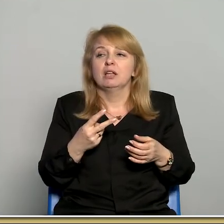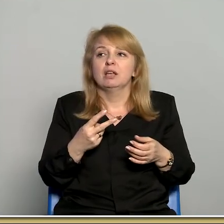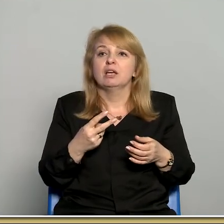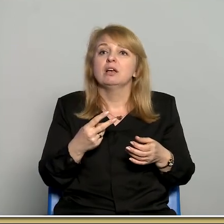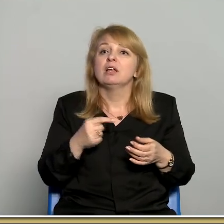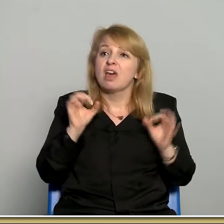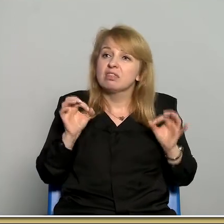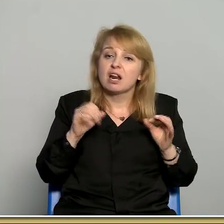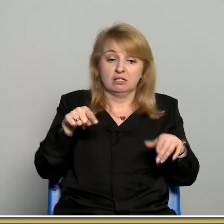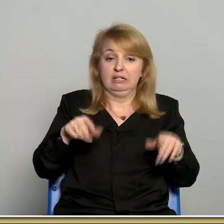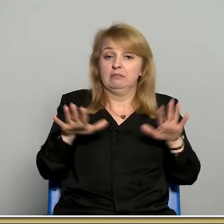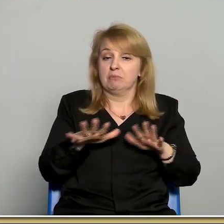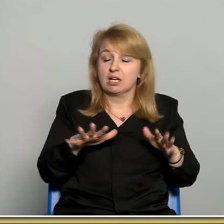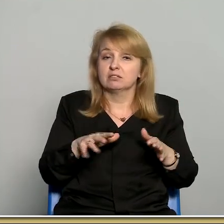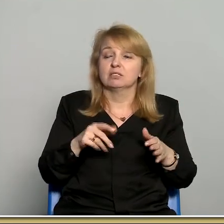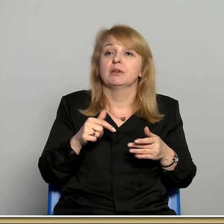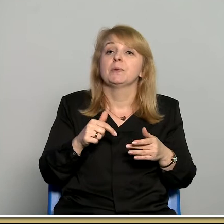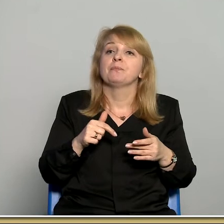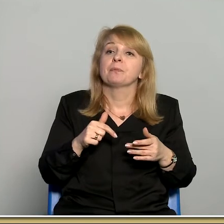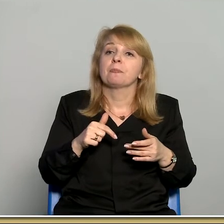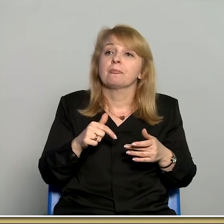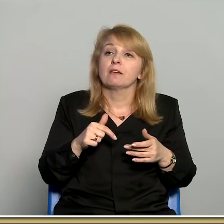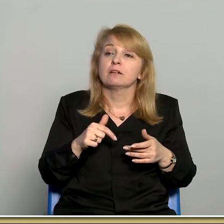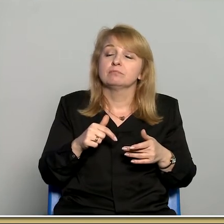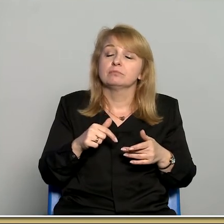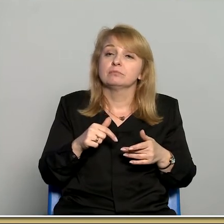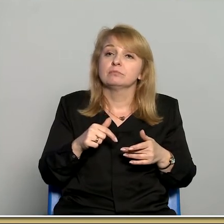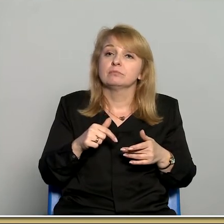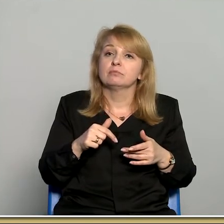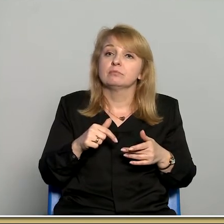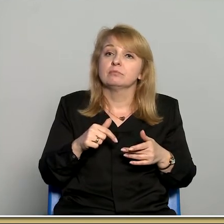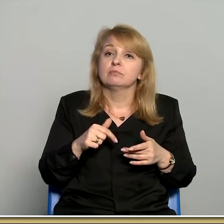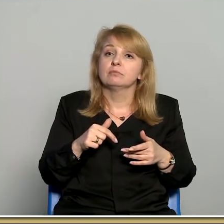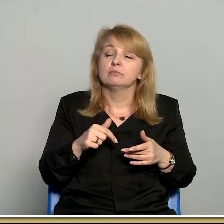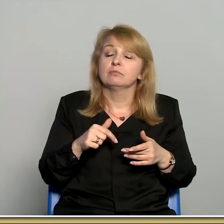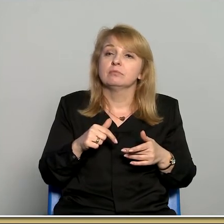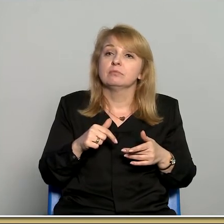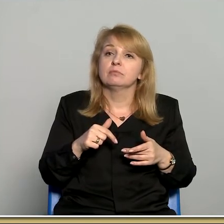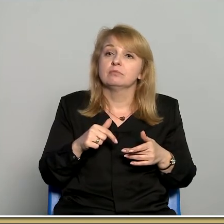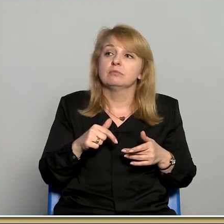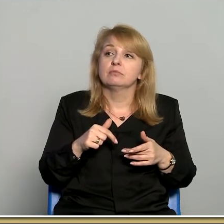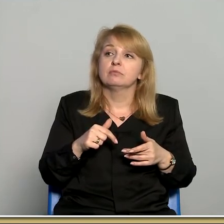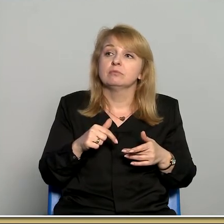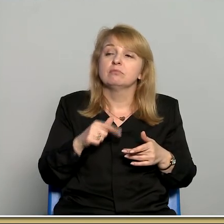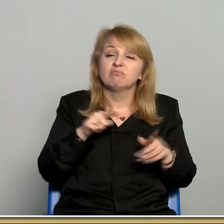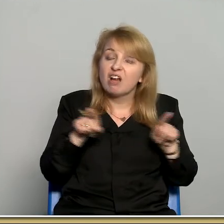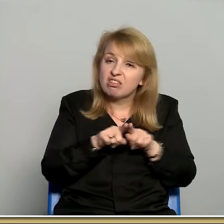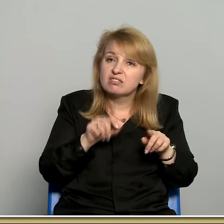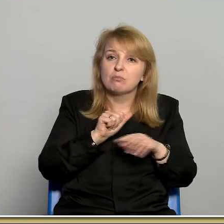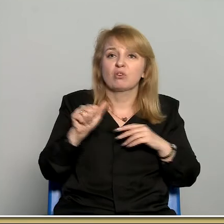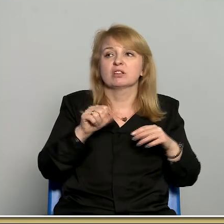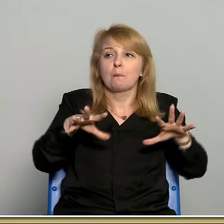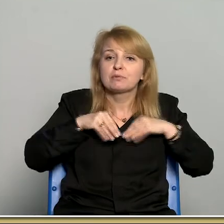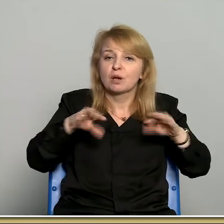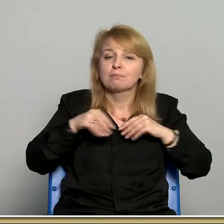miejsce widzimy, że zatrudnione są często również w ramach szarej strefy